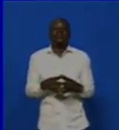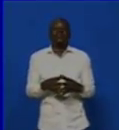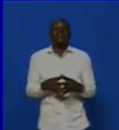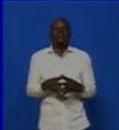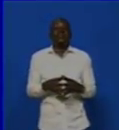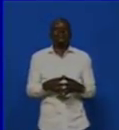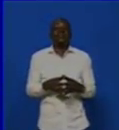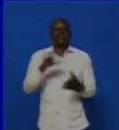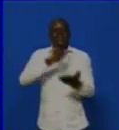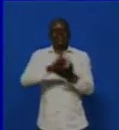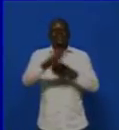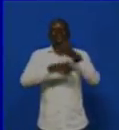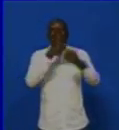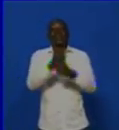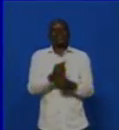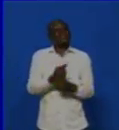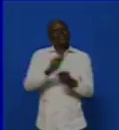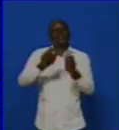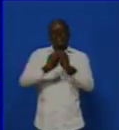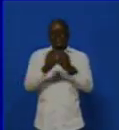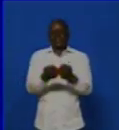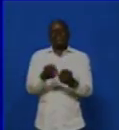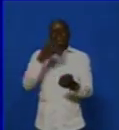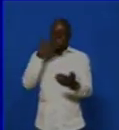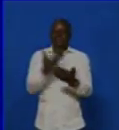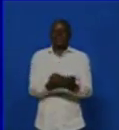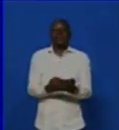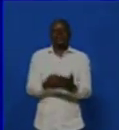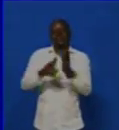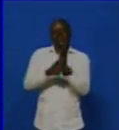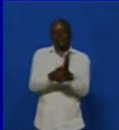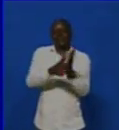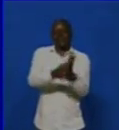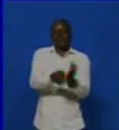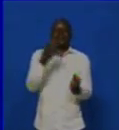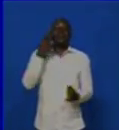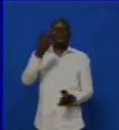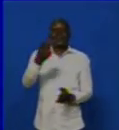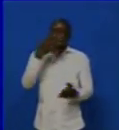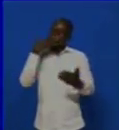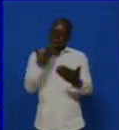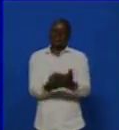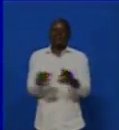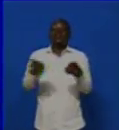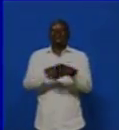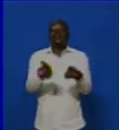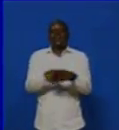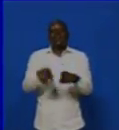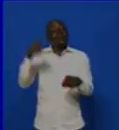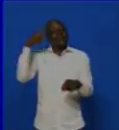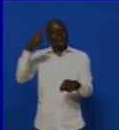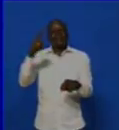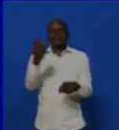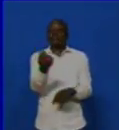Cette année, les arachides ont bien donné. Le maïs à vue d'œil va bien donner aussi, de même que le sorgho et